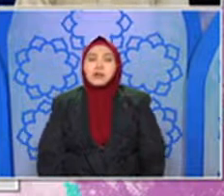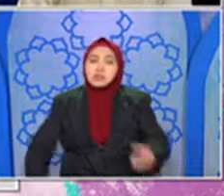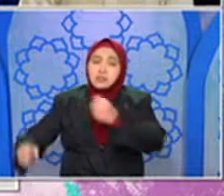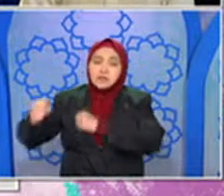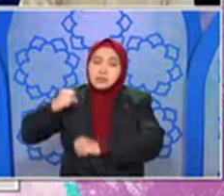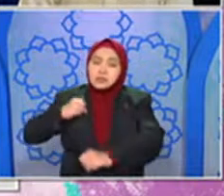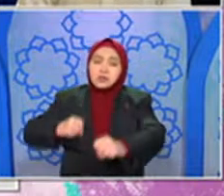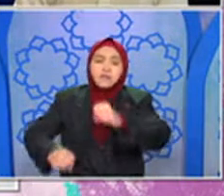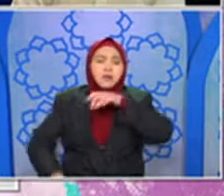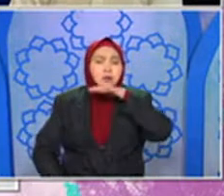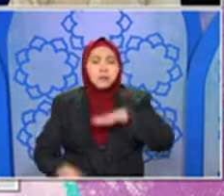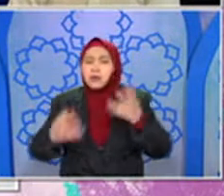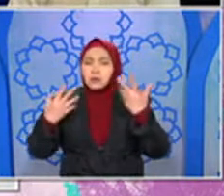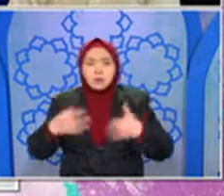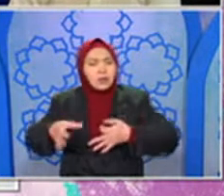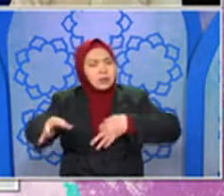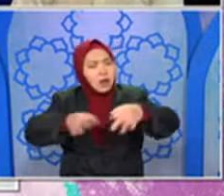Matsalul ladzina